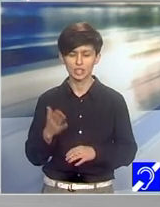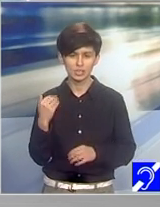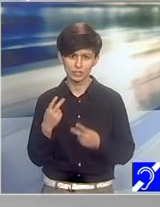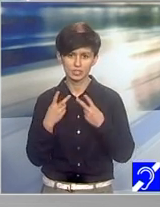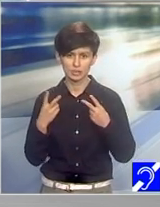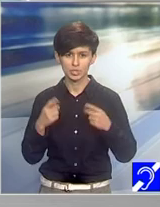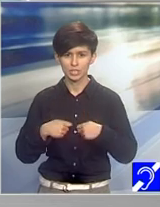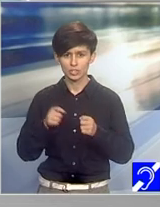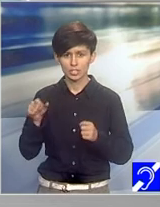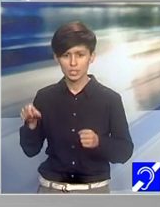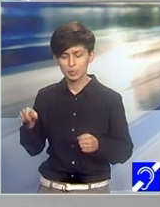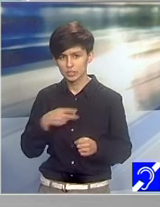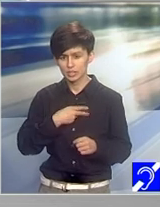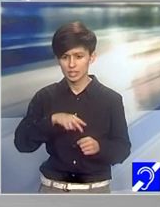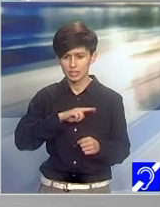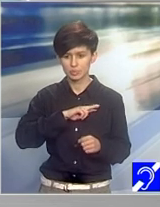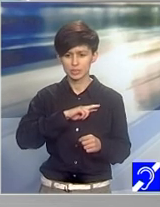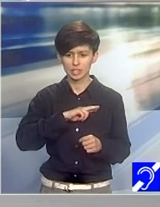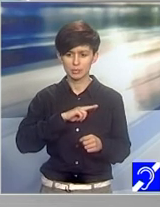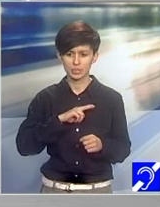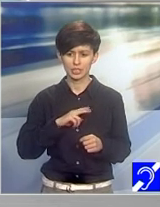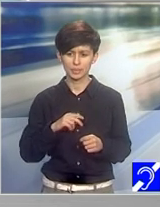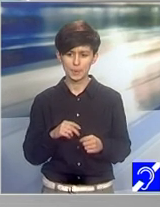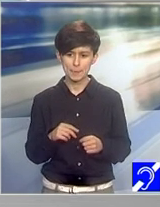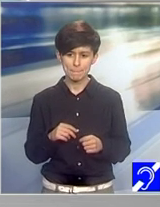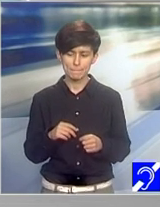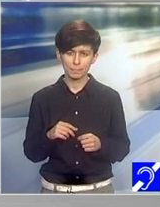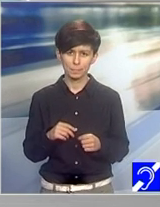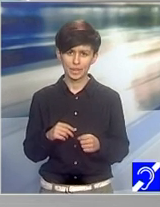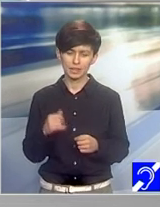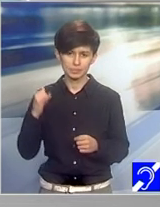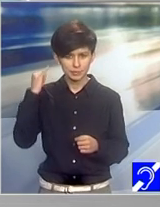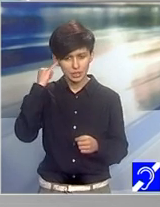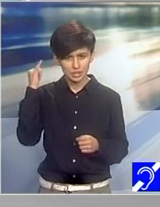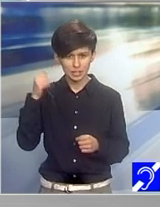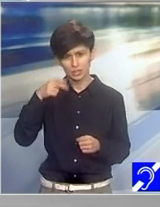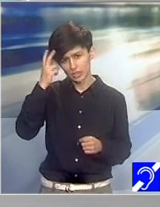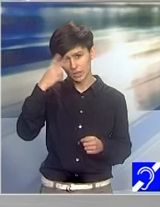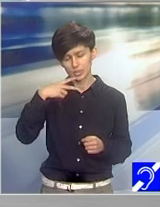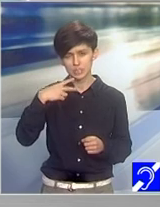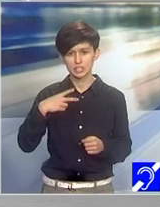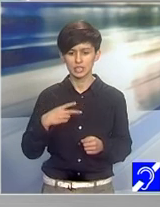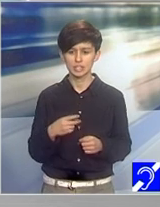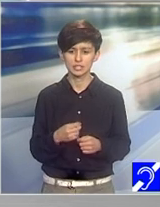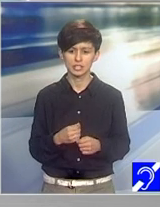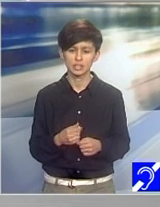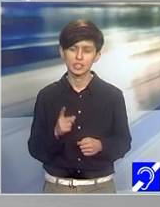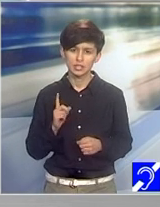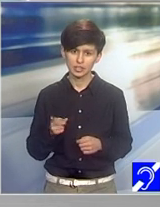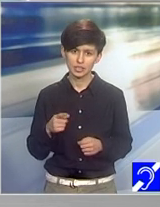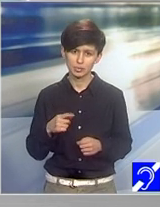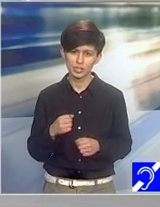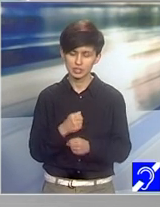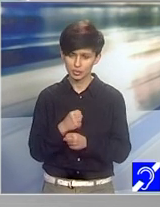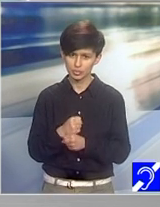fost responsabili, fie de o parte, fie de alta, a baricadei ideologice, au înțeles să pună umărul alături. Ceea ce,